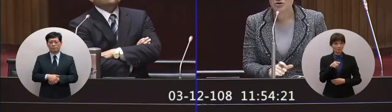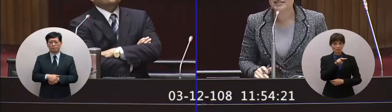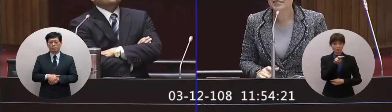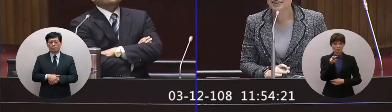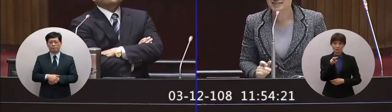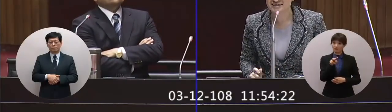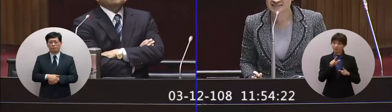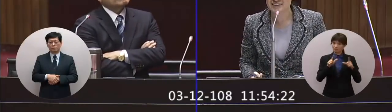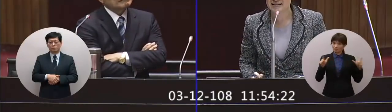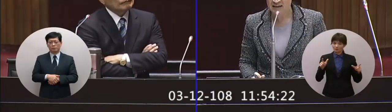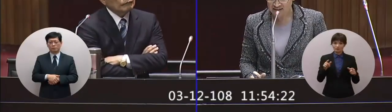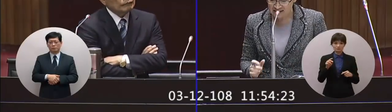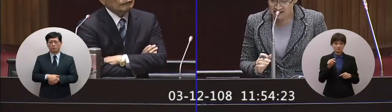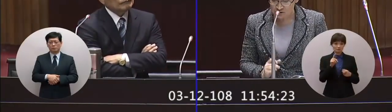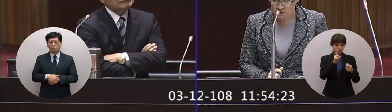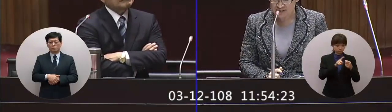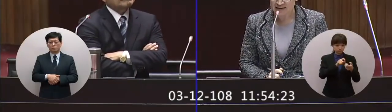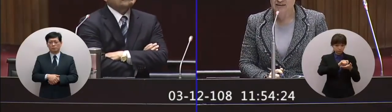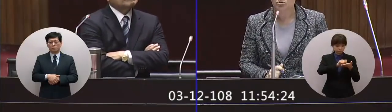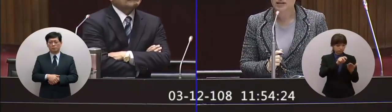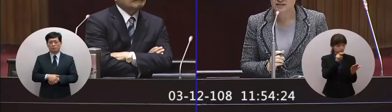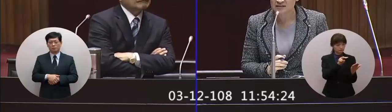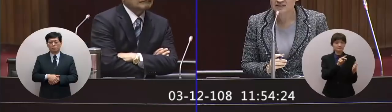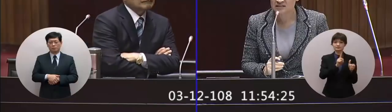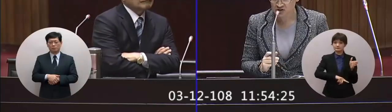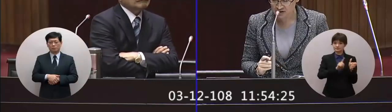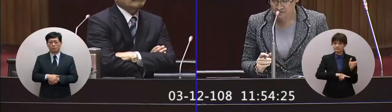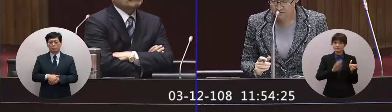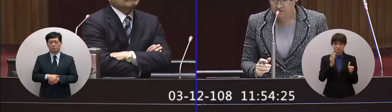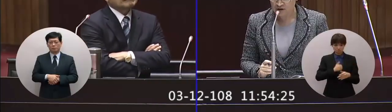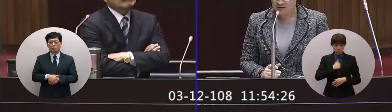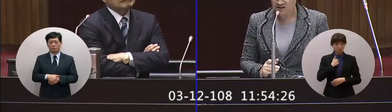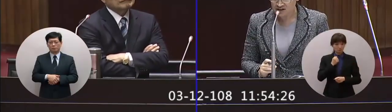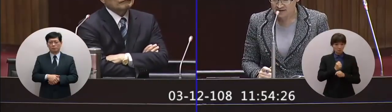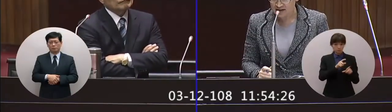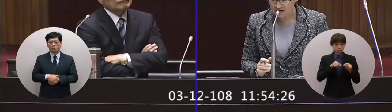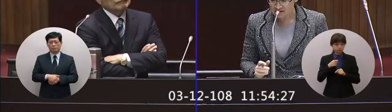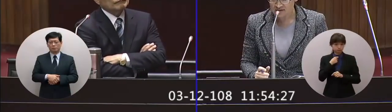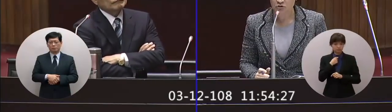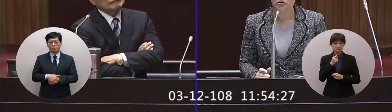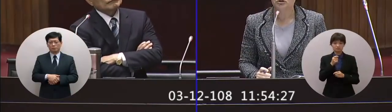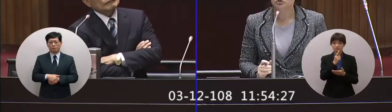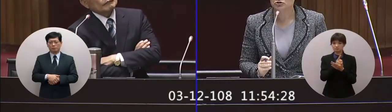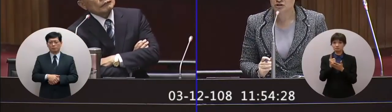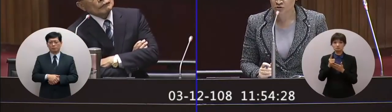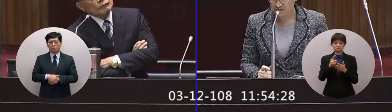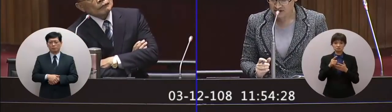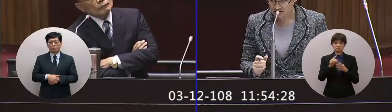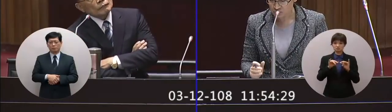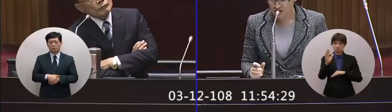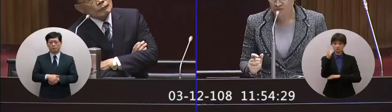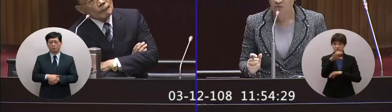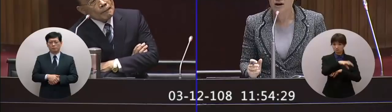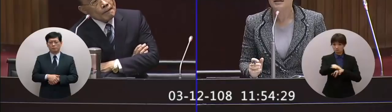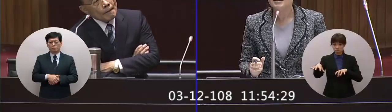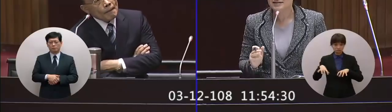起来这个愿景是很简单，但是要做起来，除了各级政府的人力跟资讯都需要全